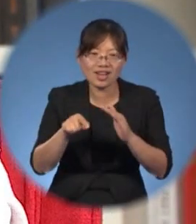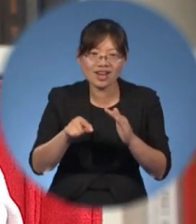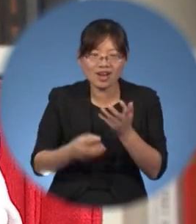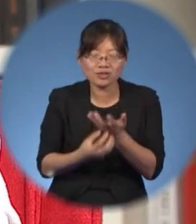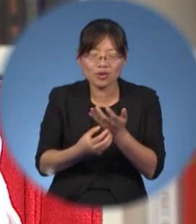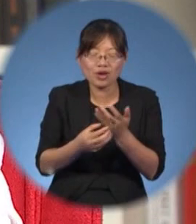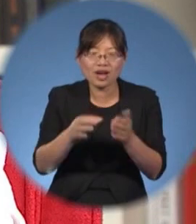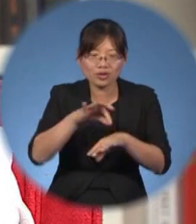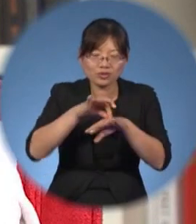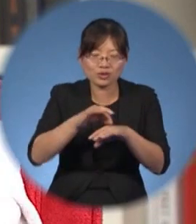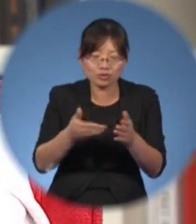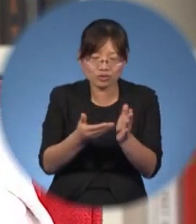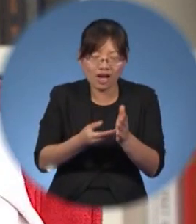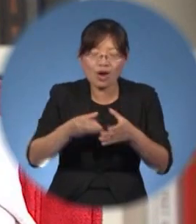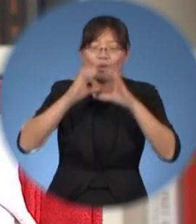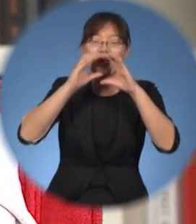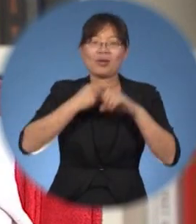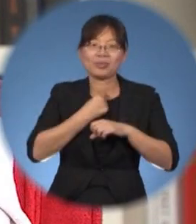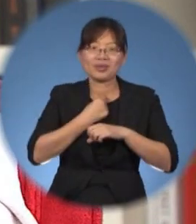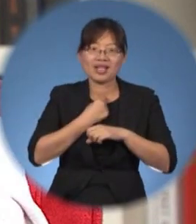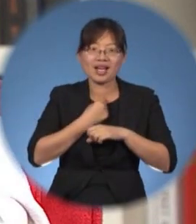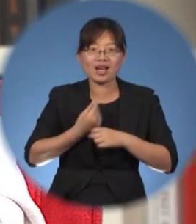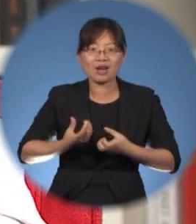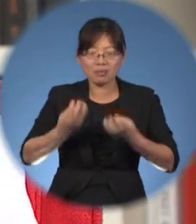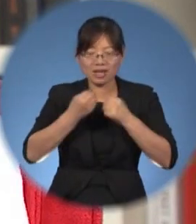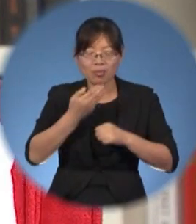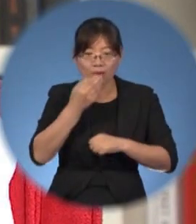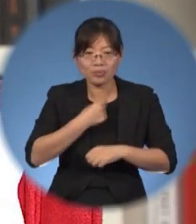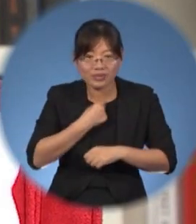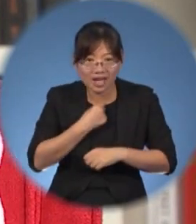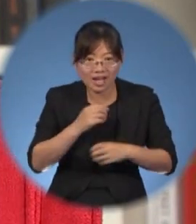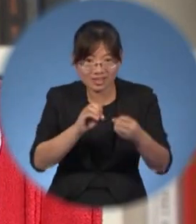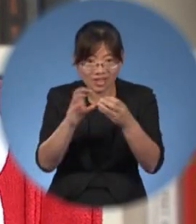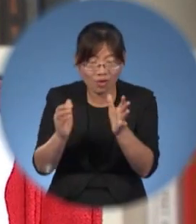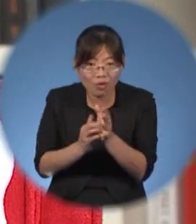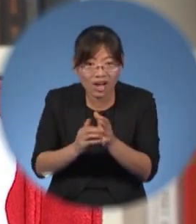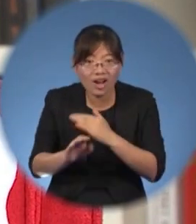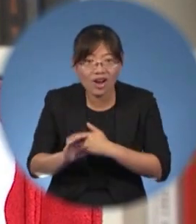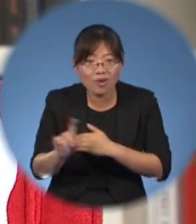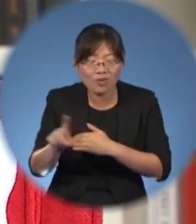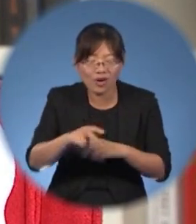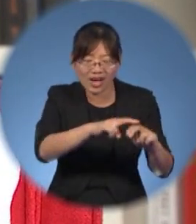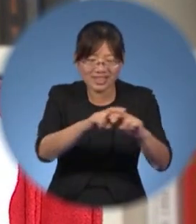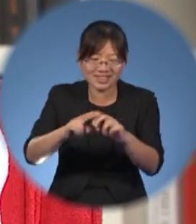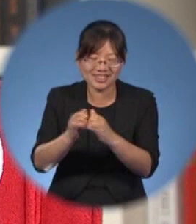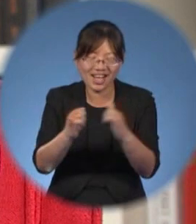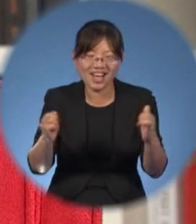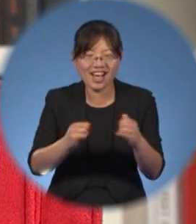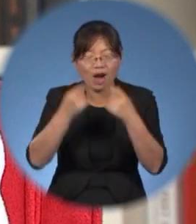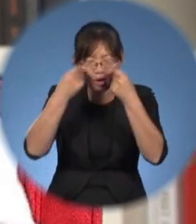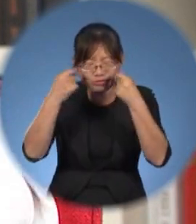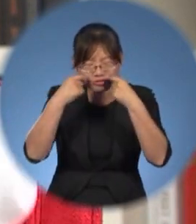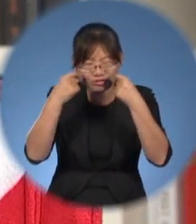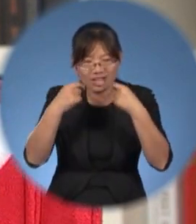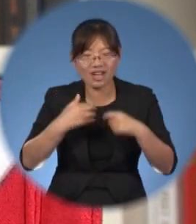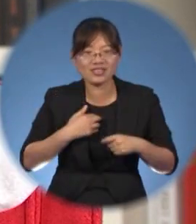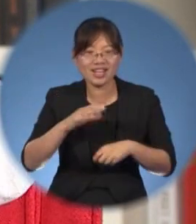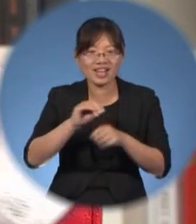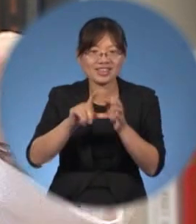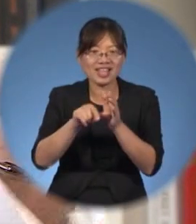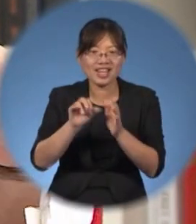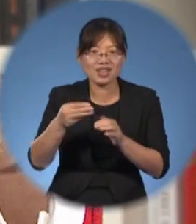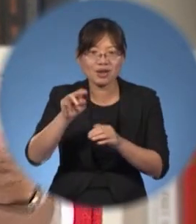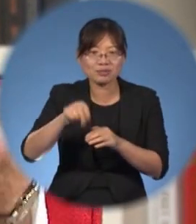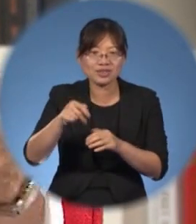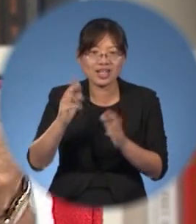드리기 쉽다. 아주 낙조해서 많이 먹는다. 그 얘기하고 이제 그러니까 뭐 객석이 한없이 울었어. 갈 때 나 열